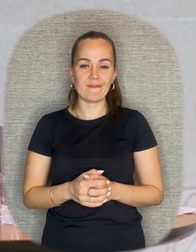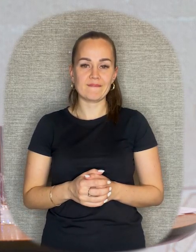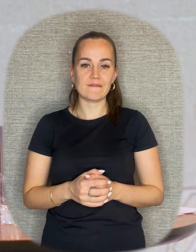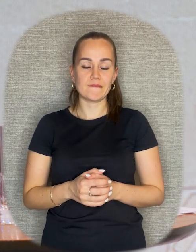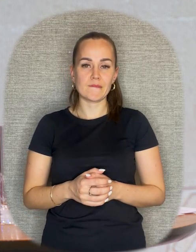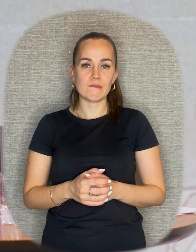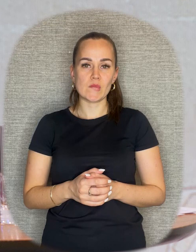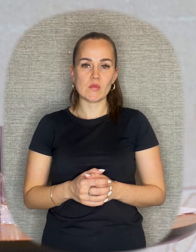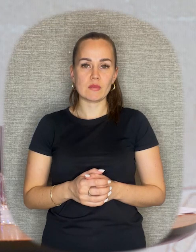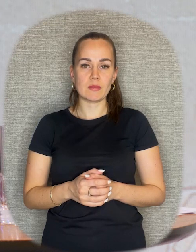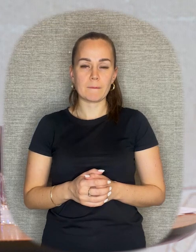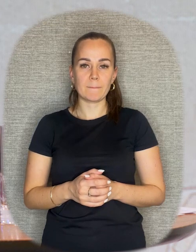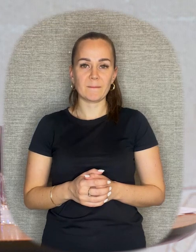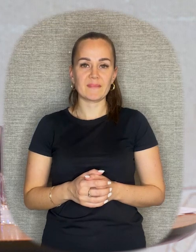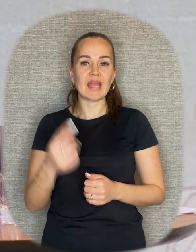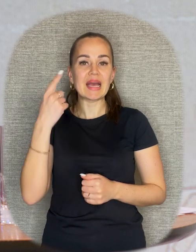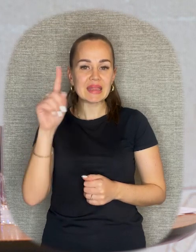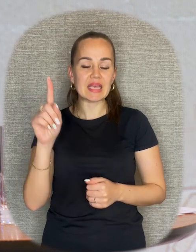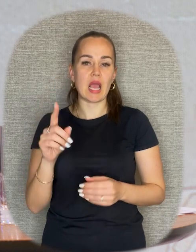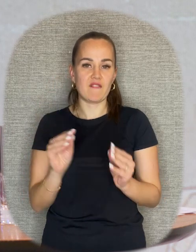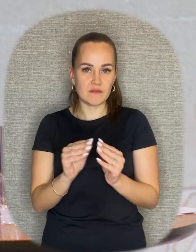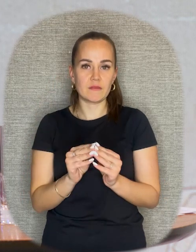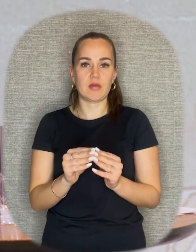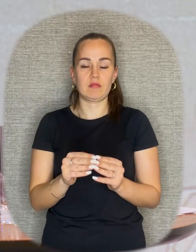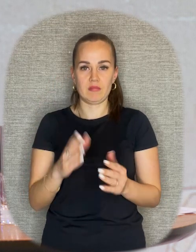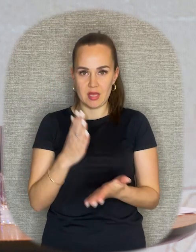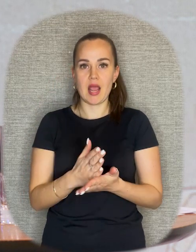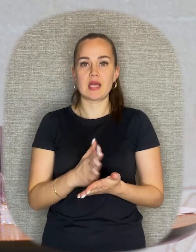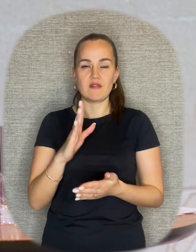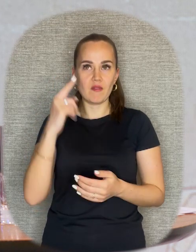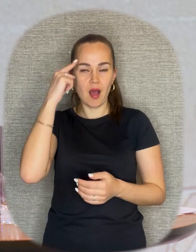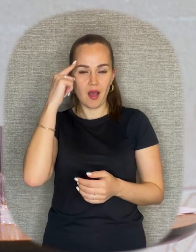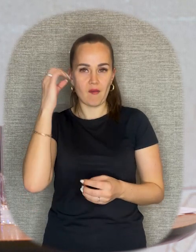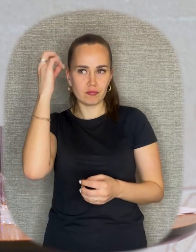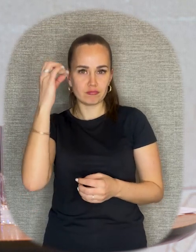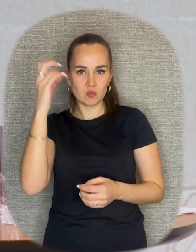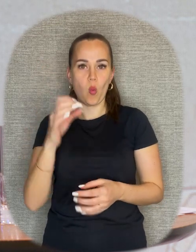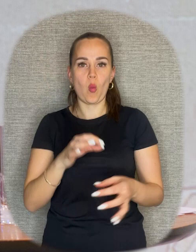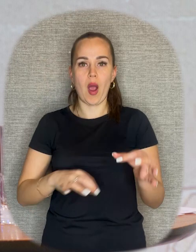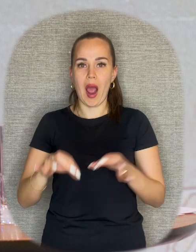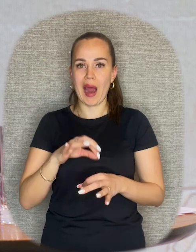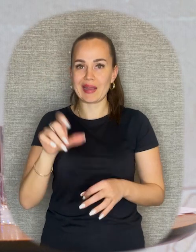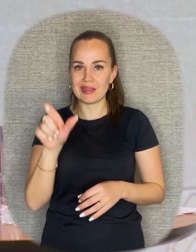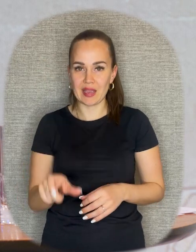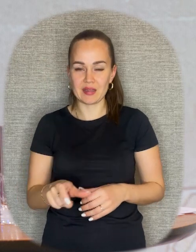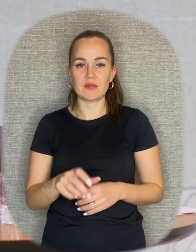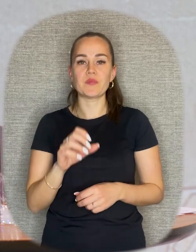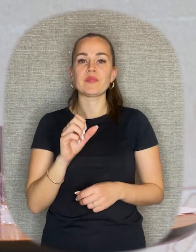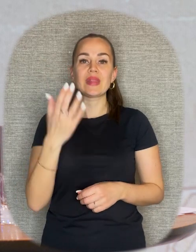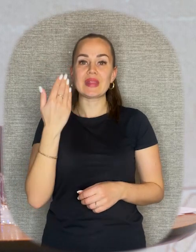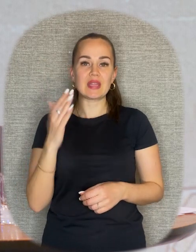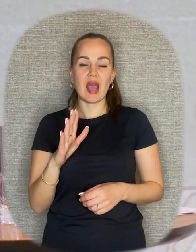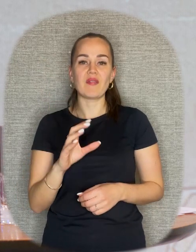ло с общественными пространствами пропилея каким-то амфитеатром то